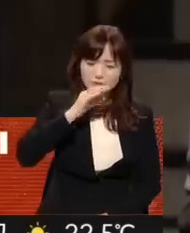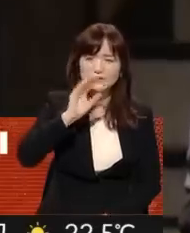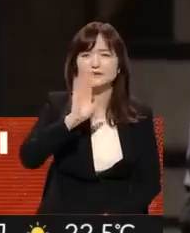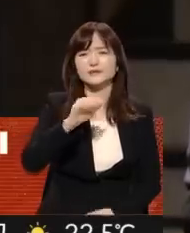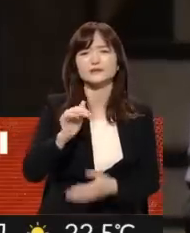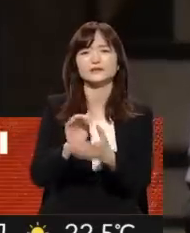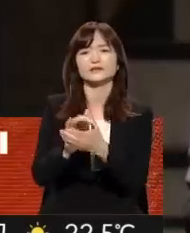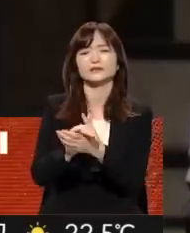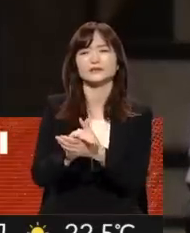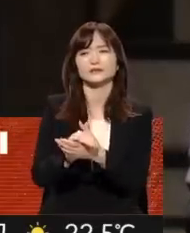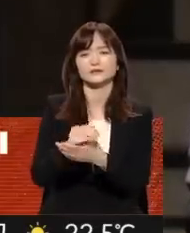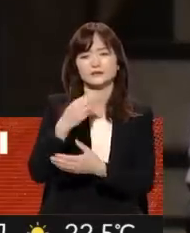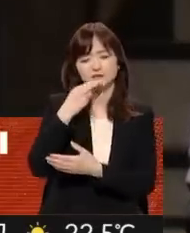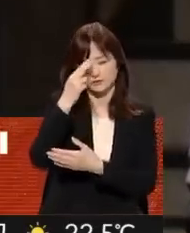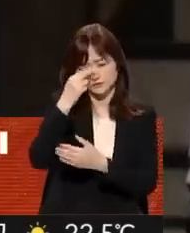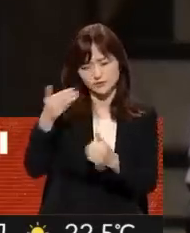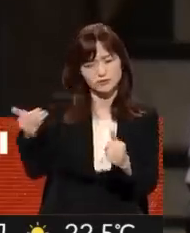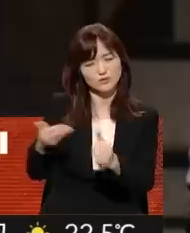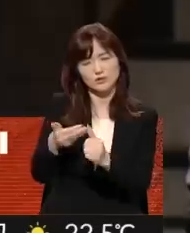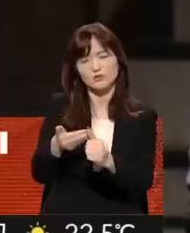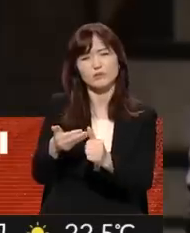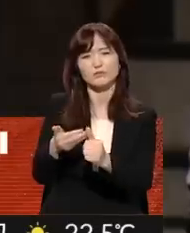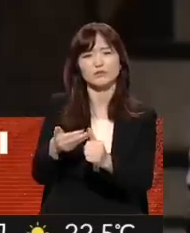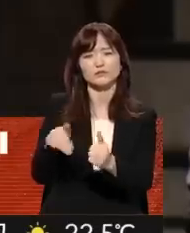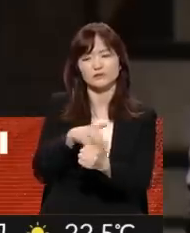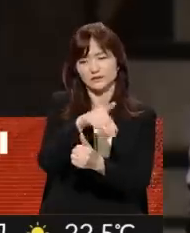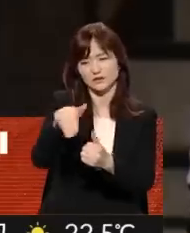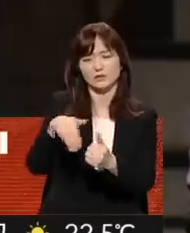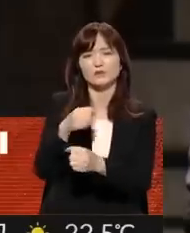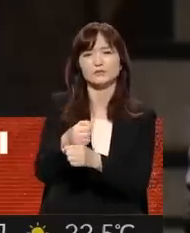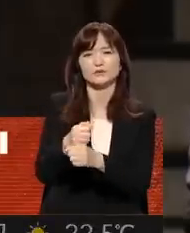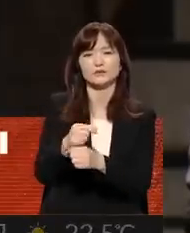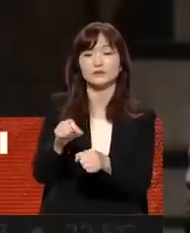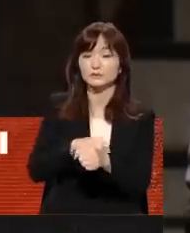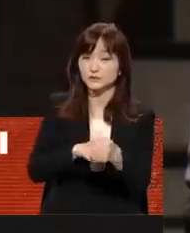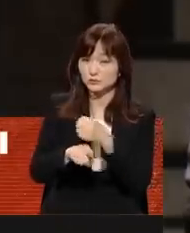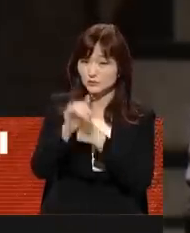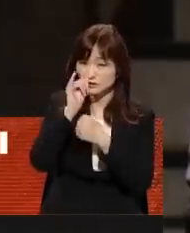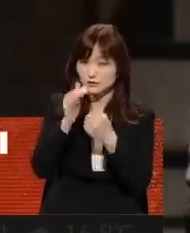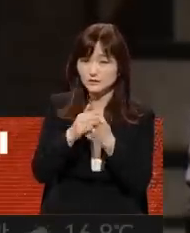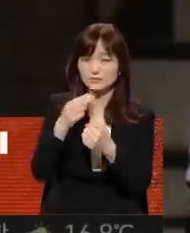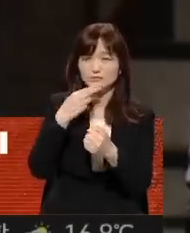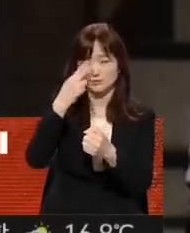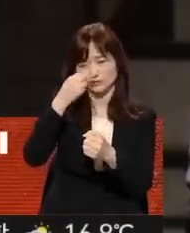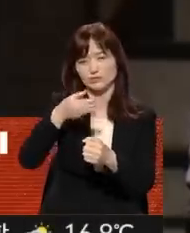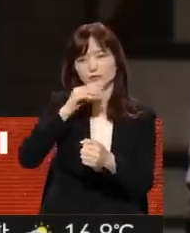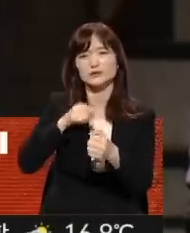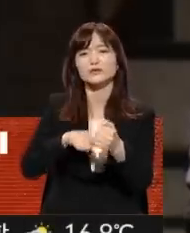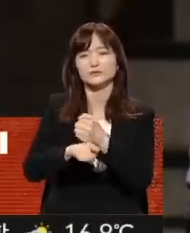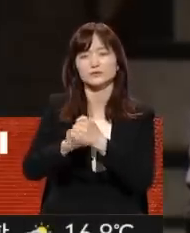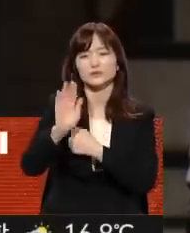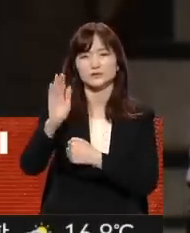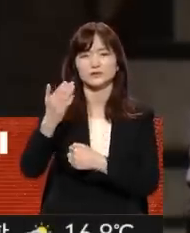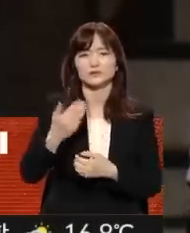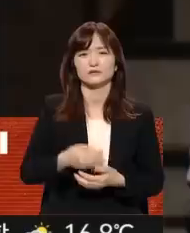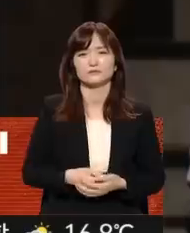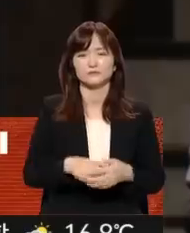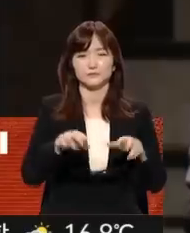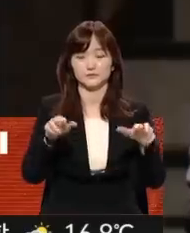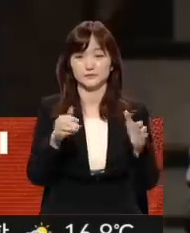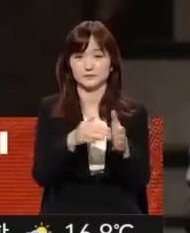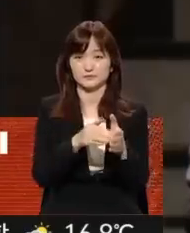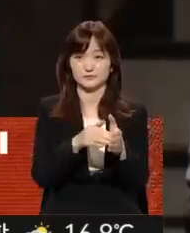뭐 친구들이 술을 먹게끔 만들었다든가 특단한 이유가 있어서 술을 먹었다든가 또 이런 핑계를 대는 거예요. 그렇게